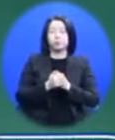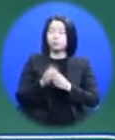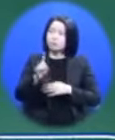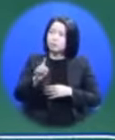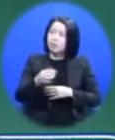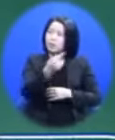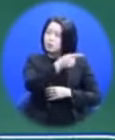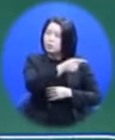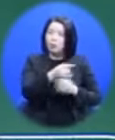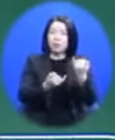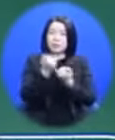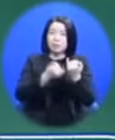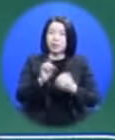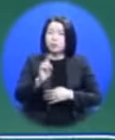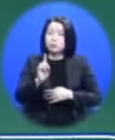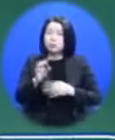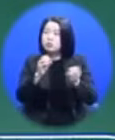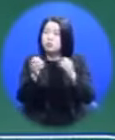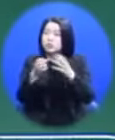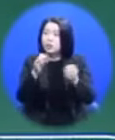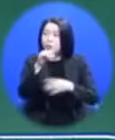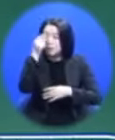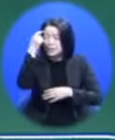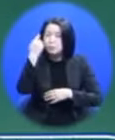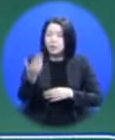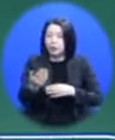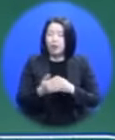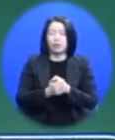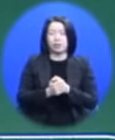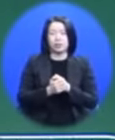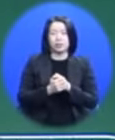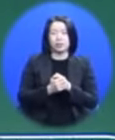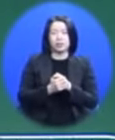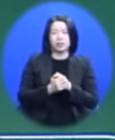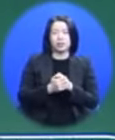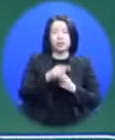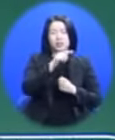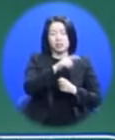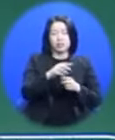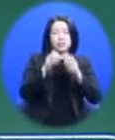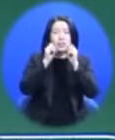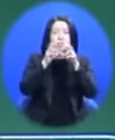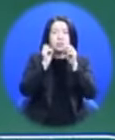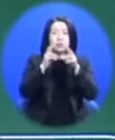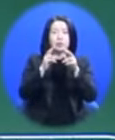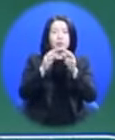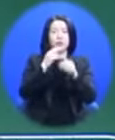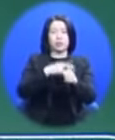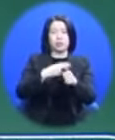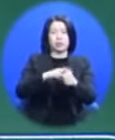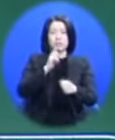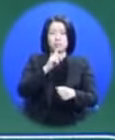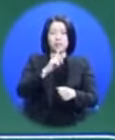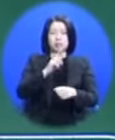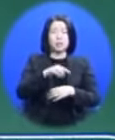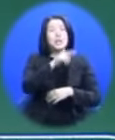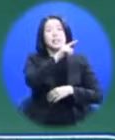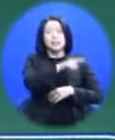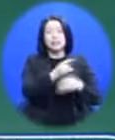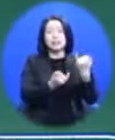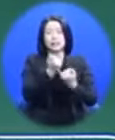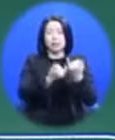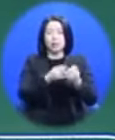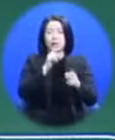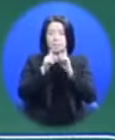선교사님 저 자매가 도대체 무슨 이야기를 했습니까? 그랬더니 그 선교사님이 말씀하시기를 그 자매가